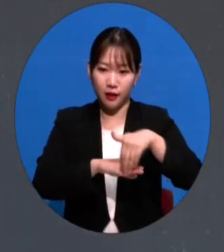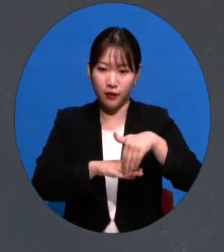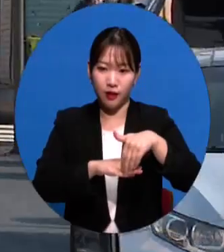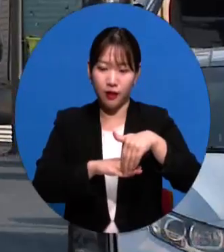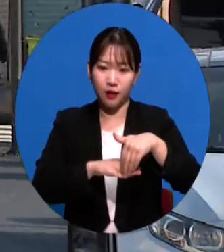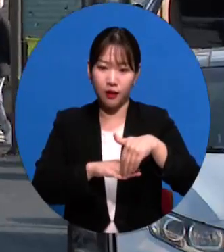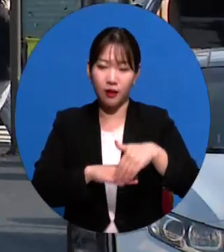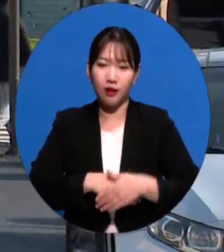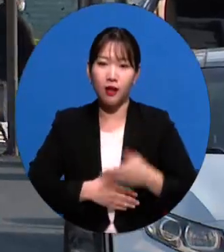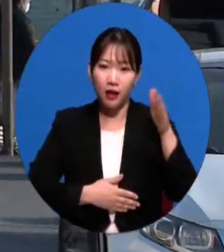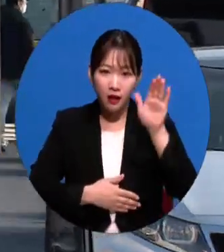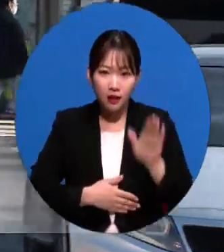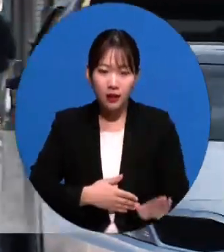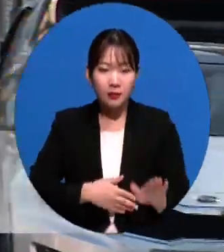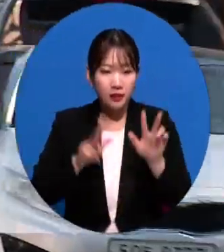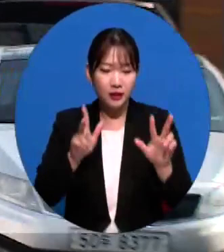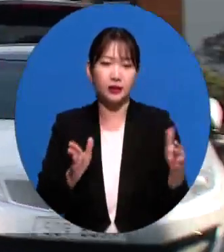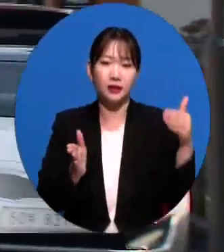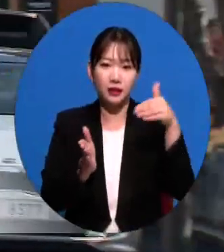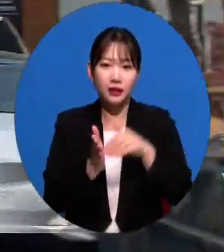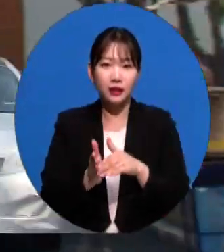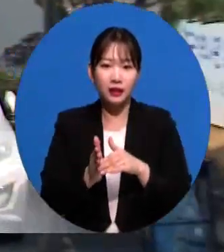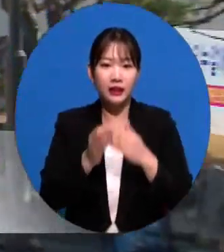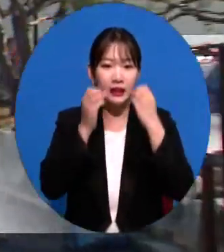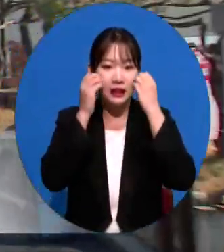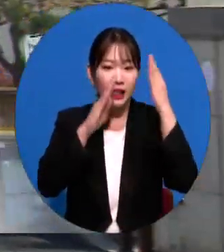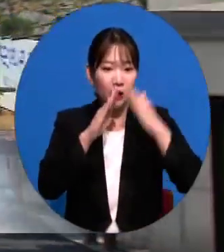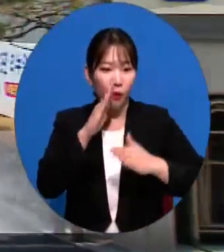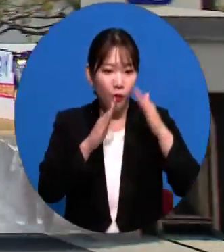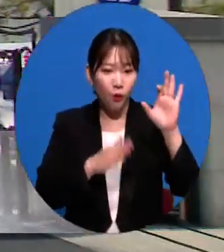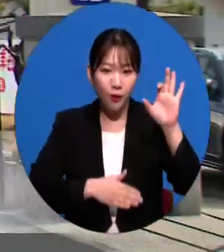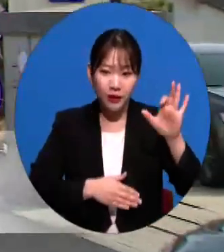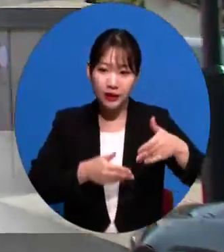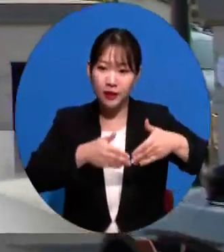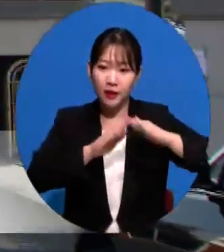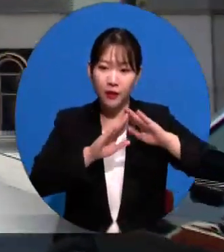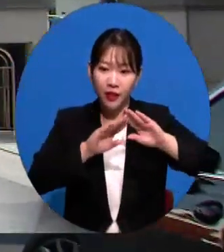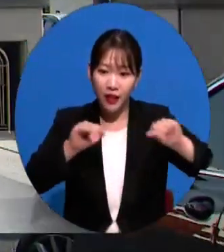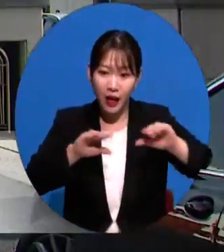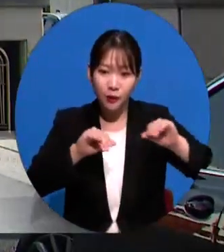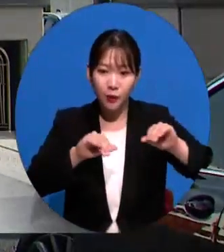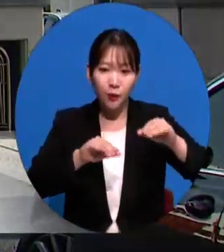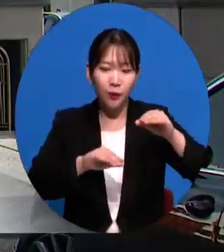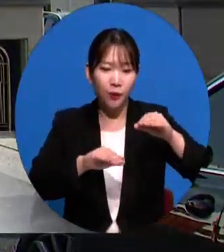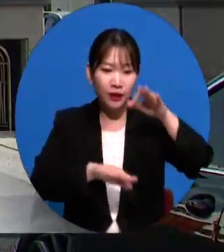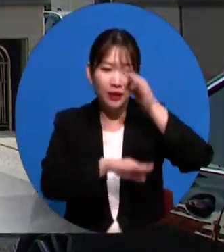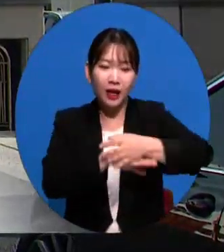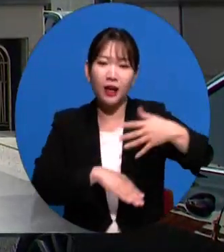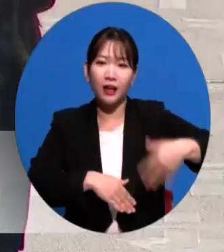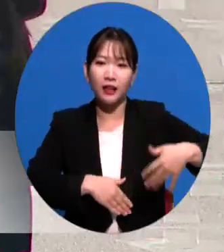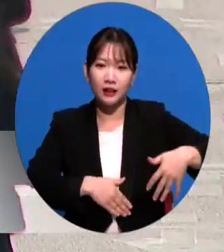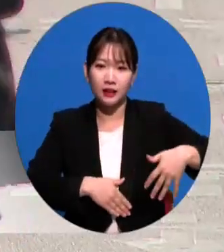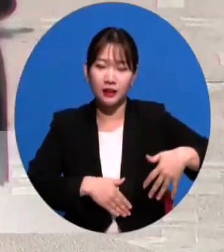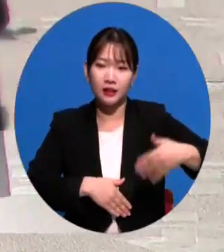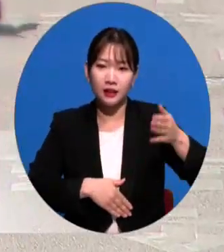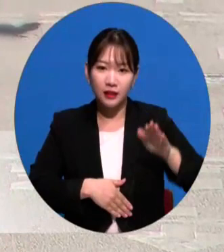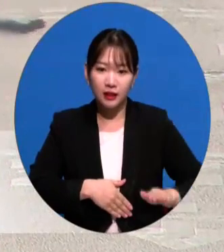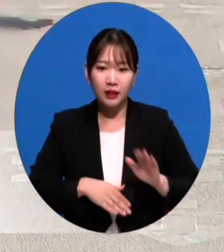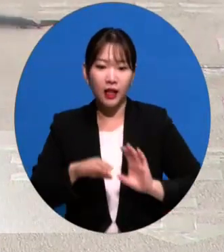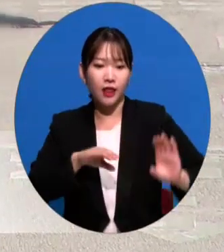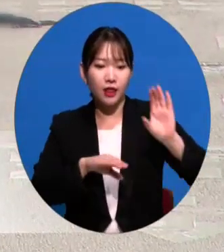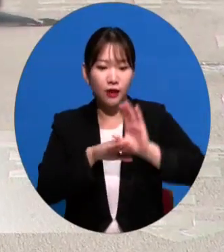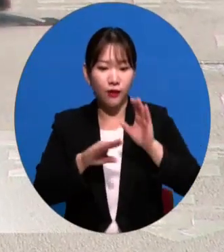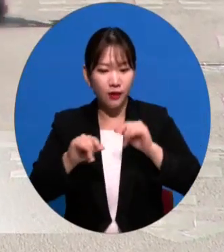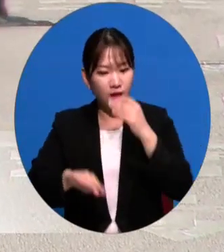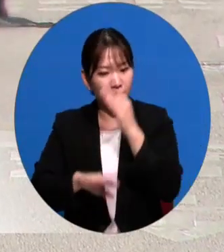생각이었습니다. 하지만 아직까지 신규 공중 화장실을 만들 부지조차 제대로 확보하지 않았는데 추가